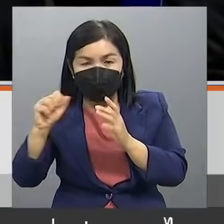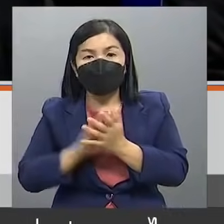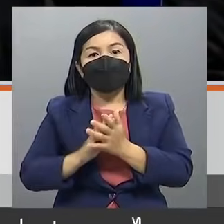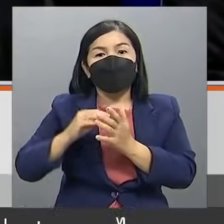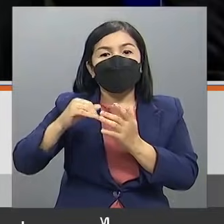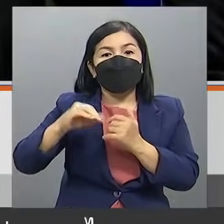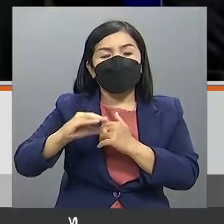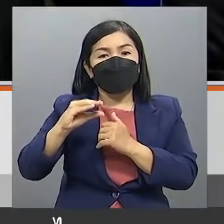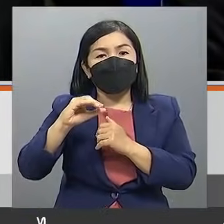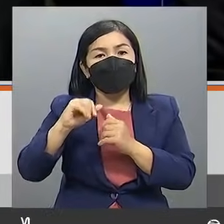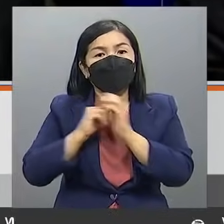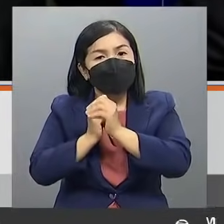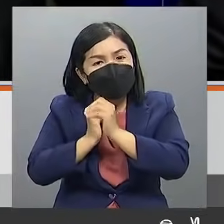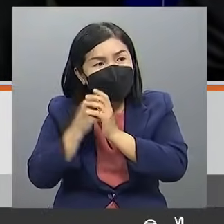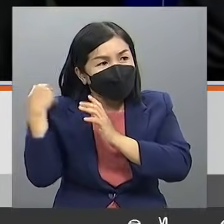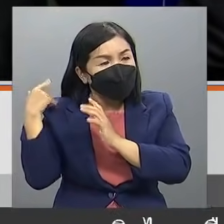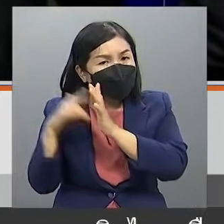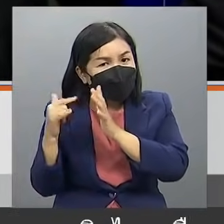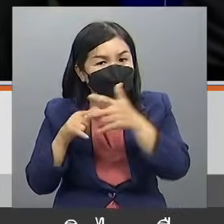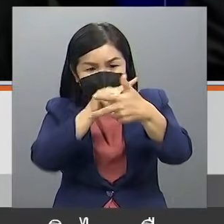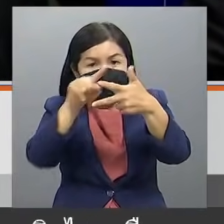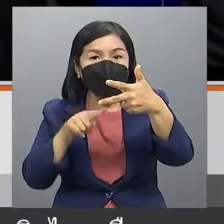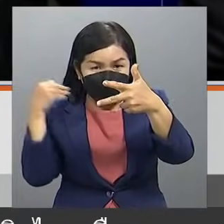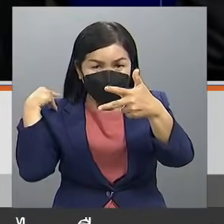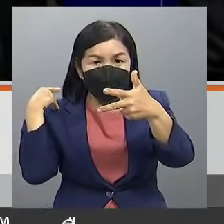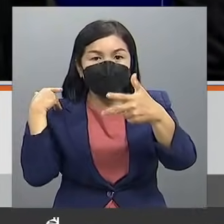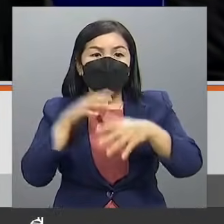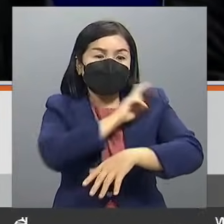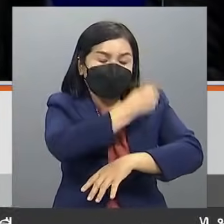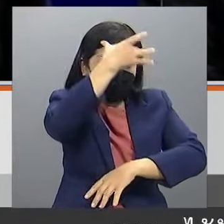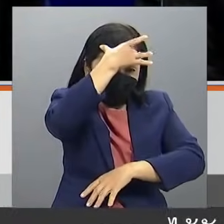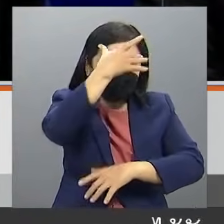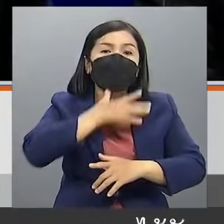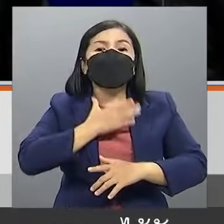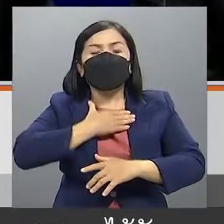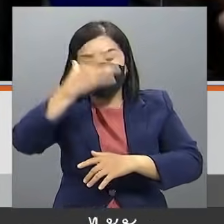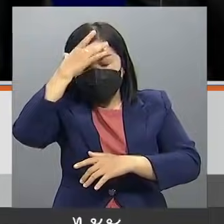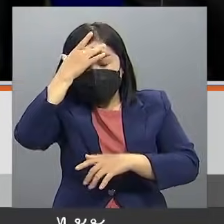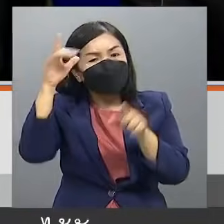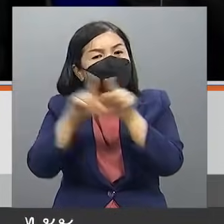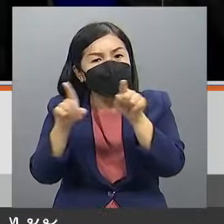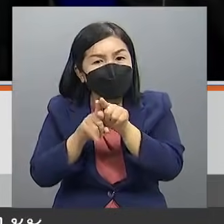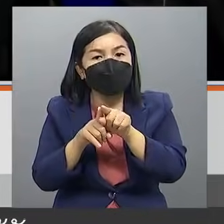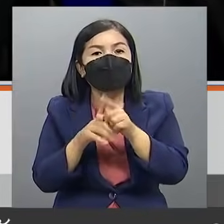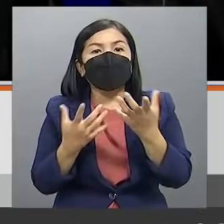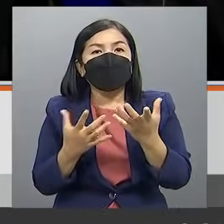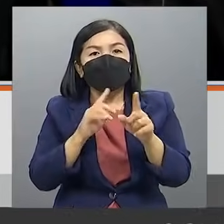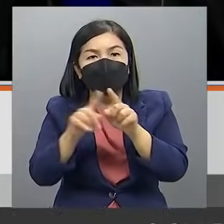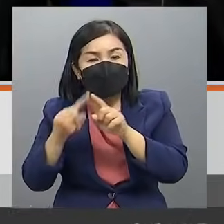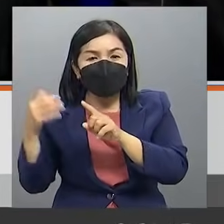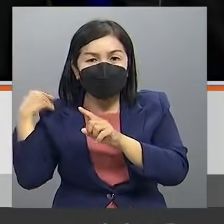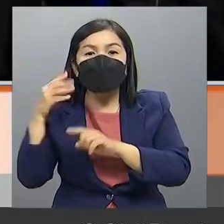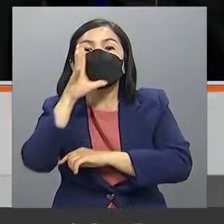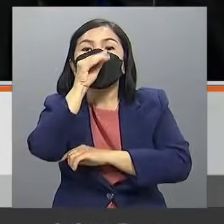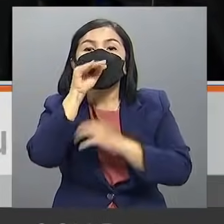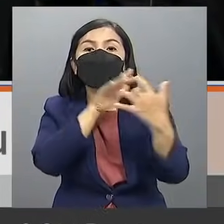คุณหมอปวดหัวฉันไม่ปวดหัวละเออก็ต้องฟังทุกเรื่องอะนะไม่ใช่ใครเพราะนั้นบางทีเวลาการพูดบางทีมันพูดหลายค